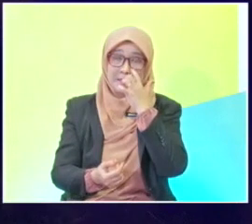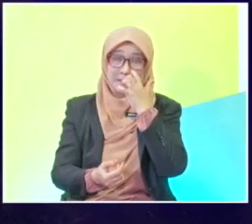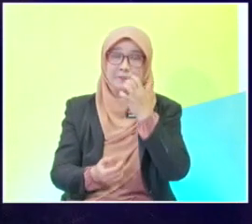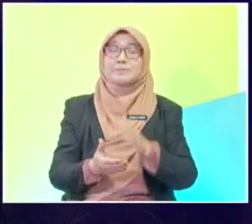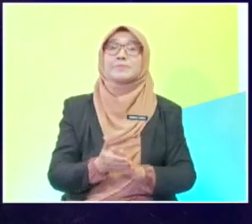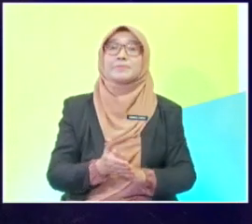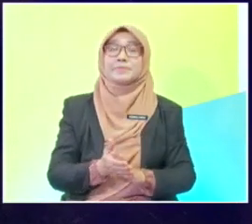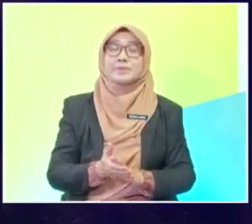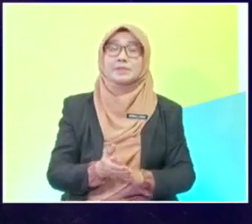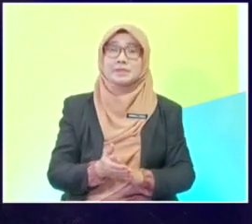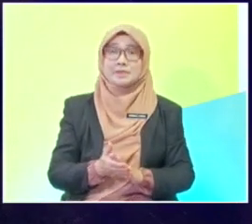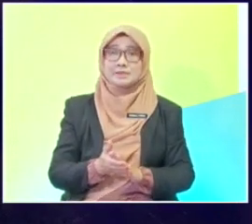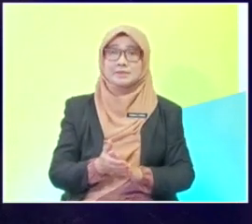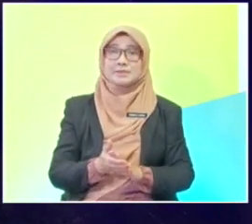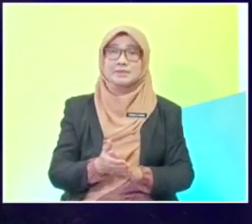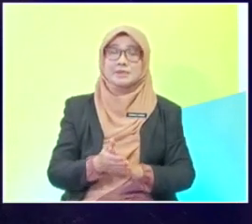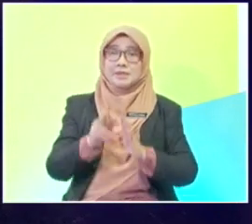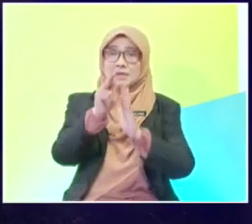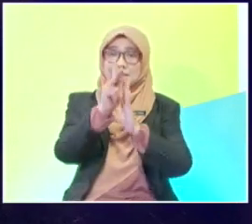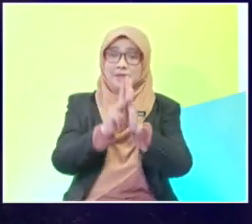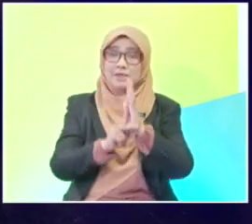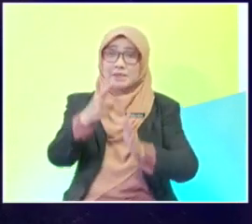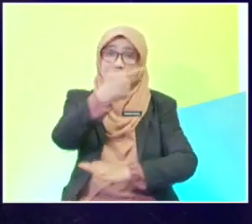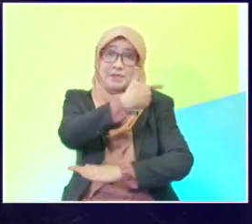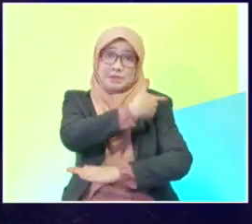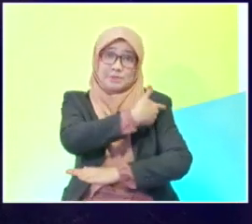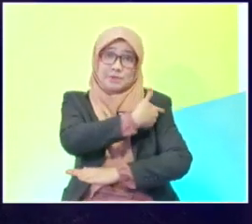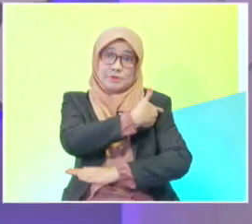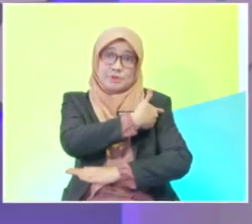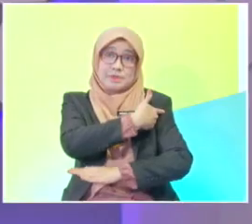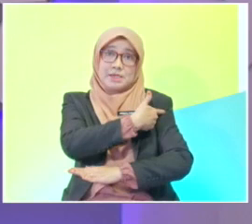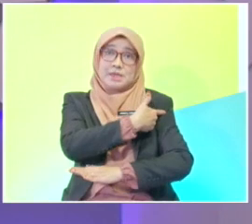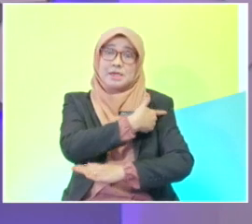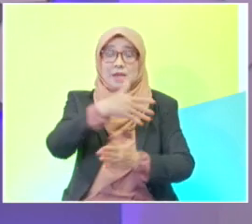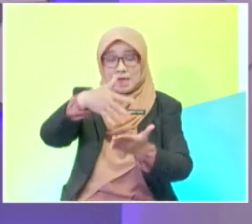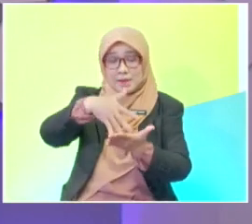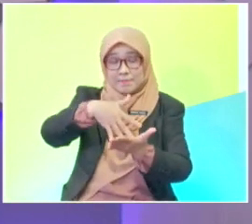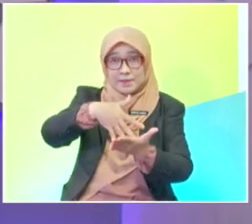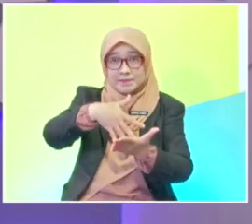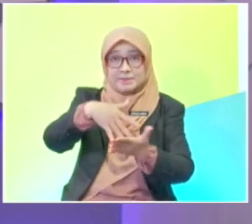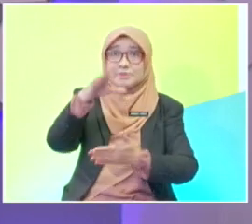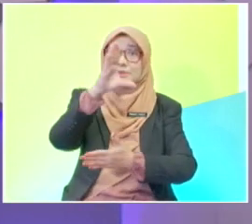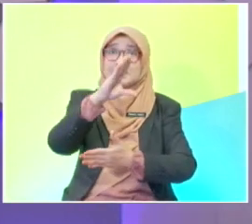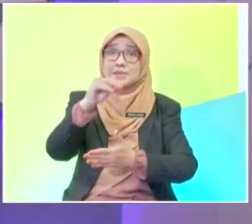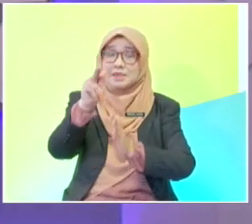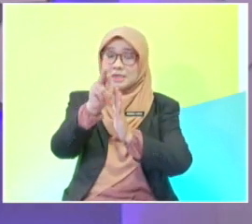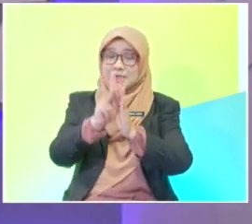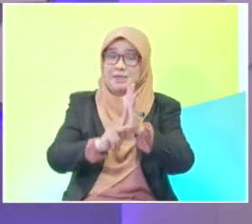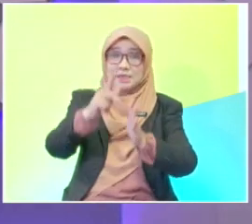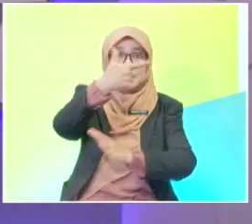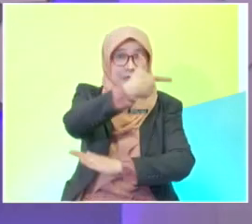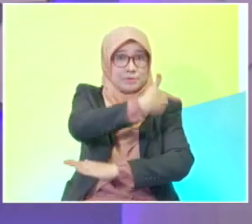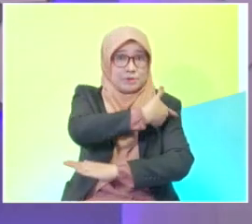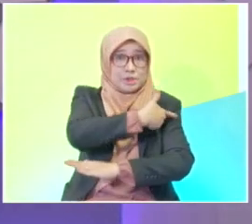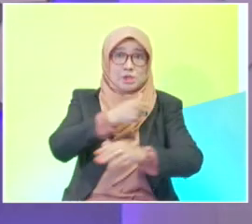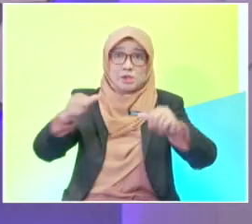baik. Yang seterusnya kita akan teruskan dengan tajuk keimunan pasif dan keimunan aktif. Apa tu? Tadi kita dah tengok apa itu